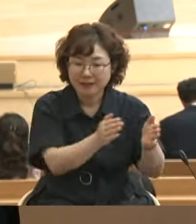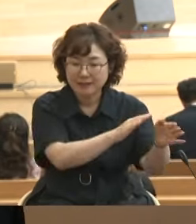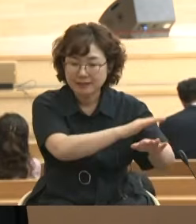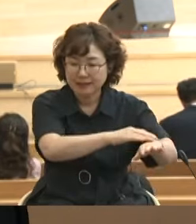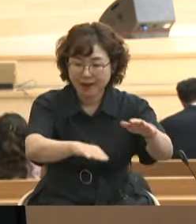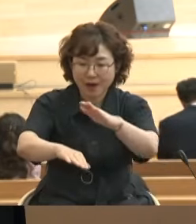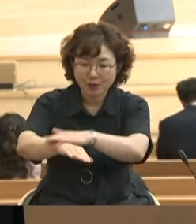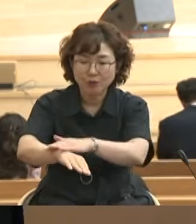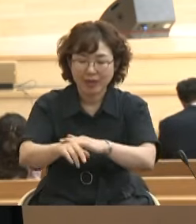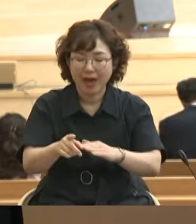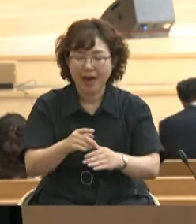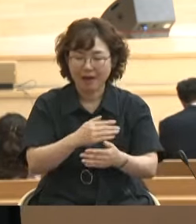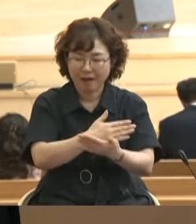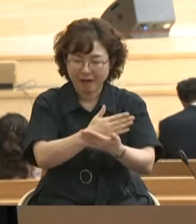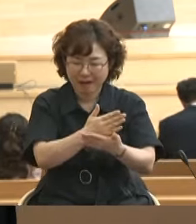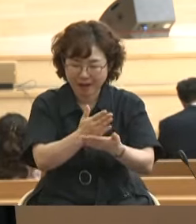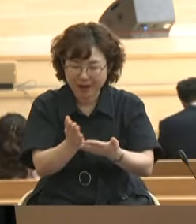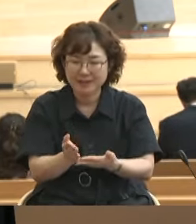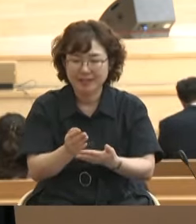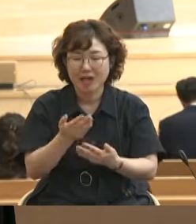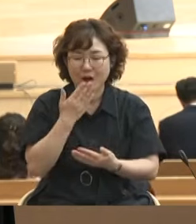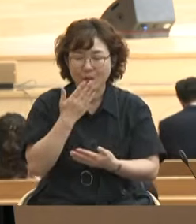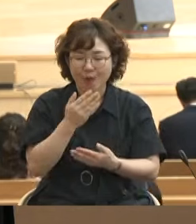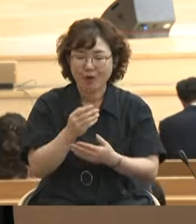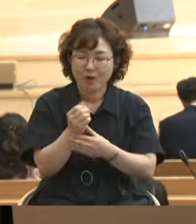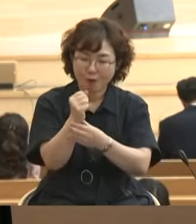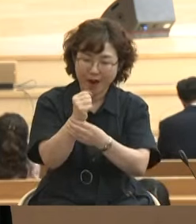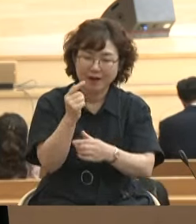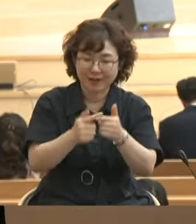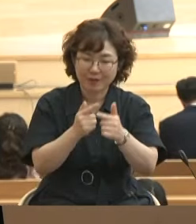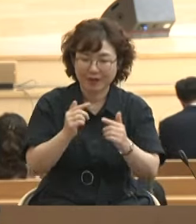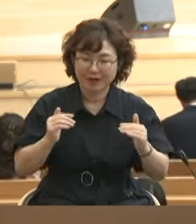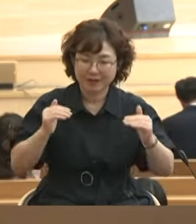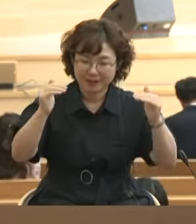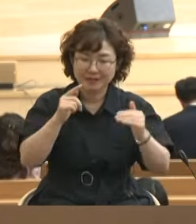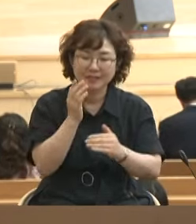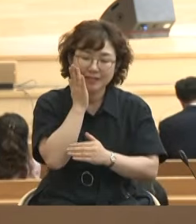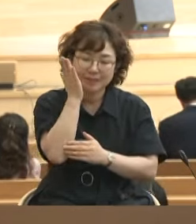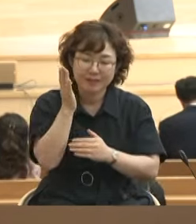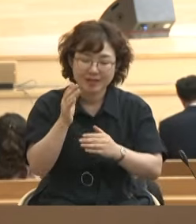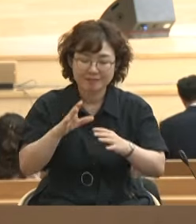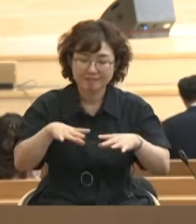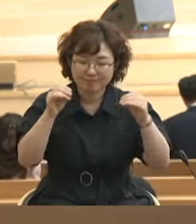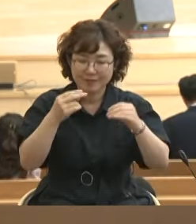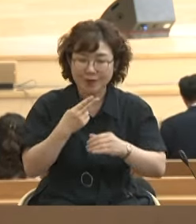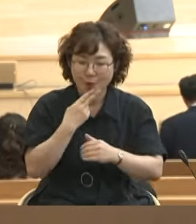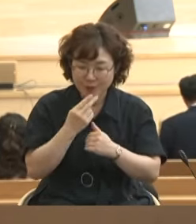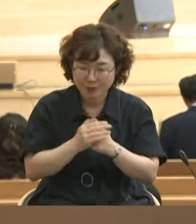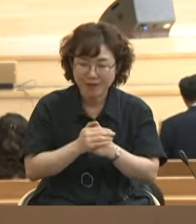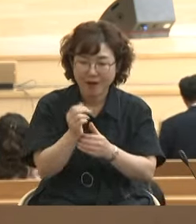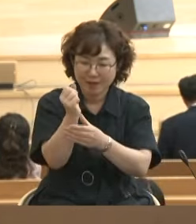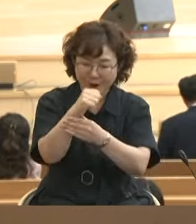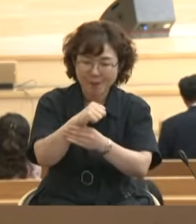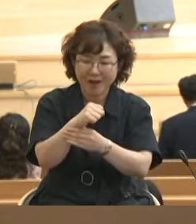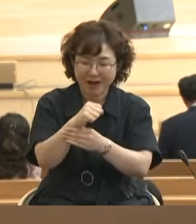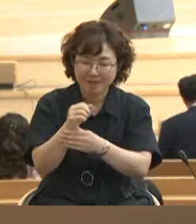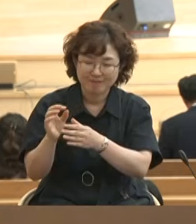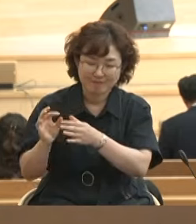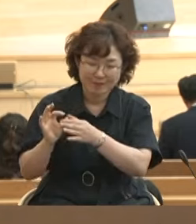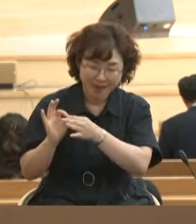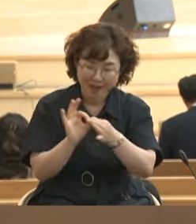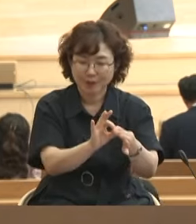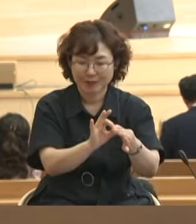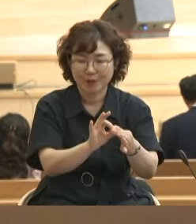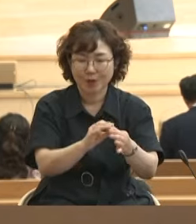강 좌우가에는 각종 먹을 과실나무가 자라서 그 잎이 시들지 아니하며 열매가 끊이지